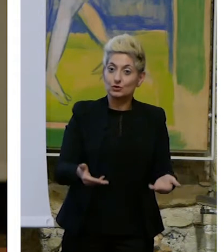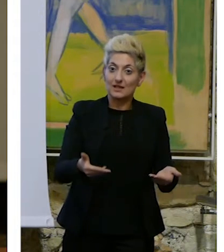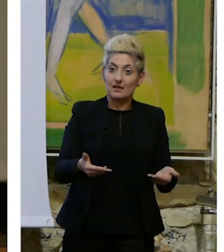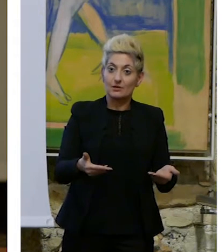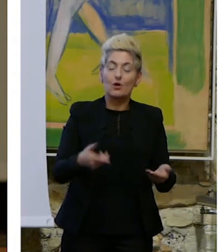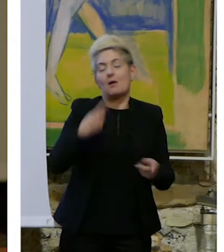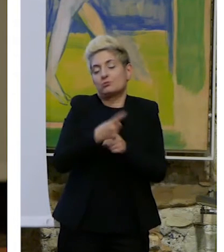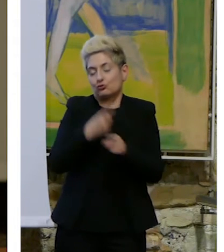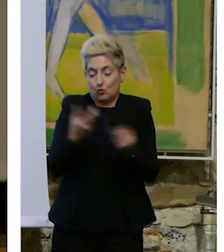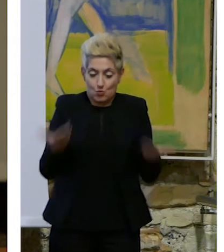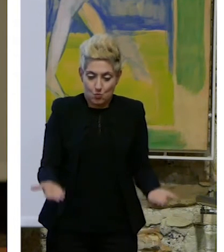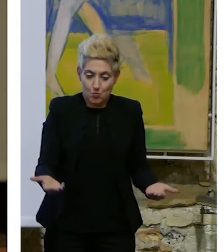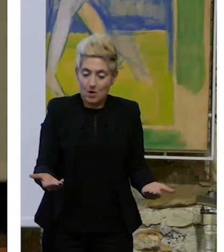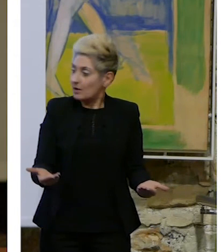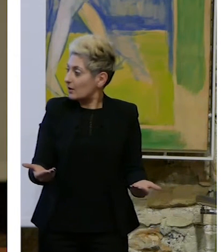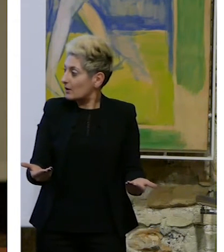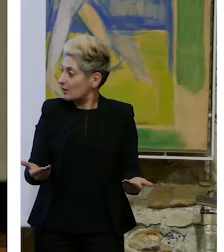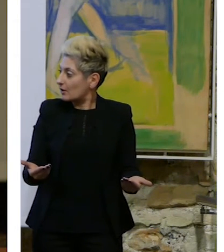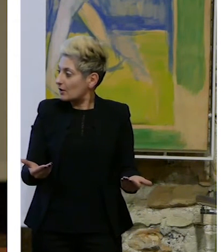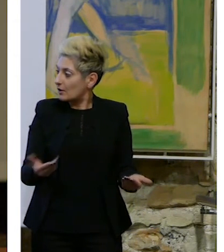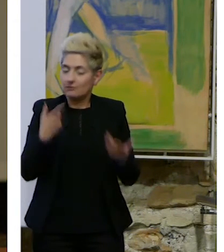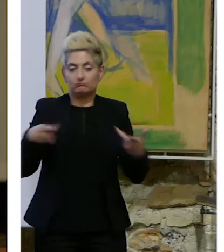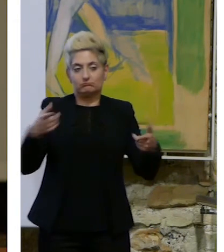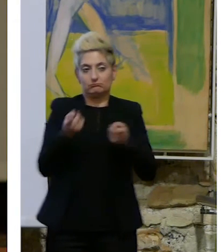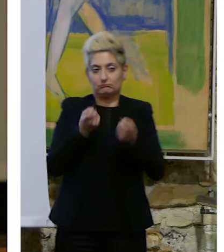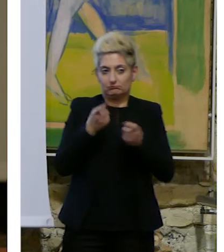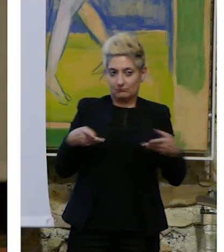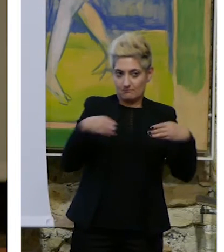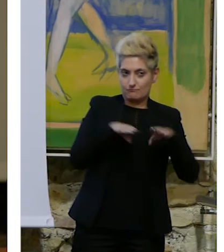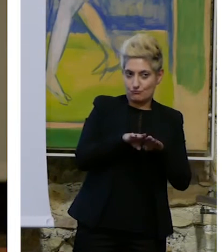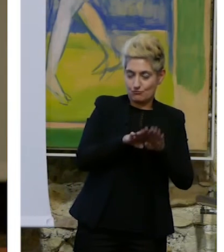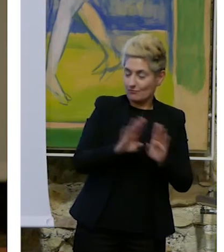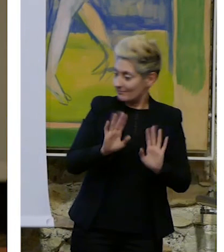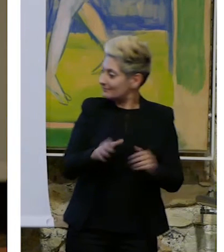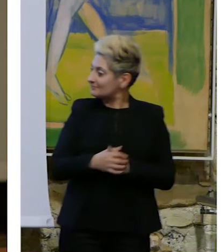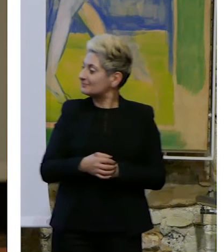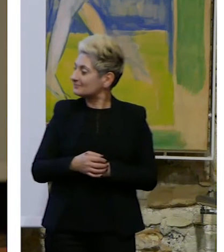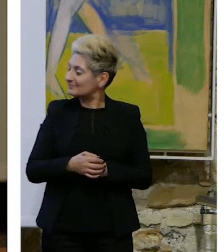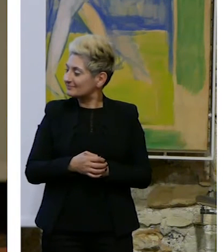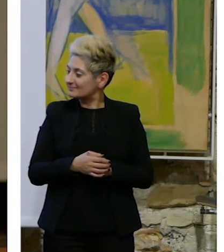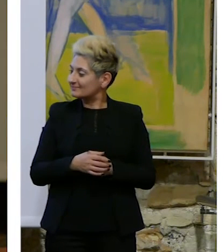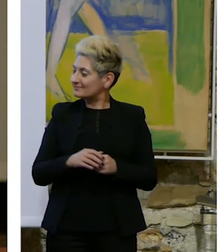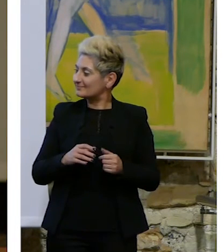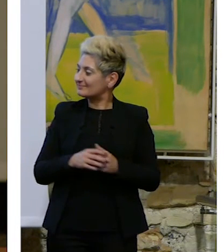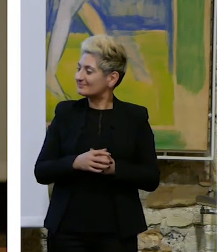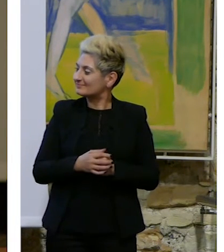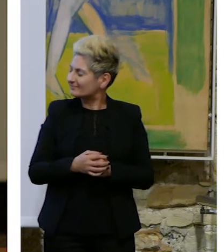roba, cioè, chiudo, faccio un piccolo corso di museologia per così per dopo cena, sì. Molto